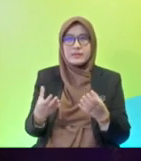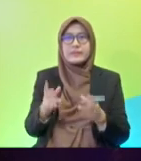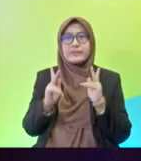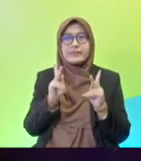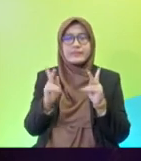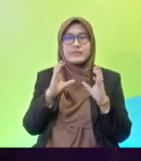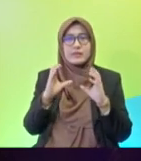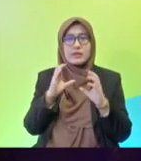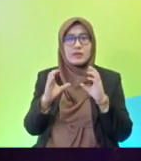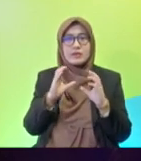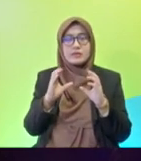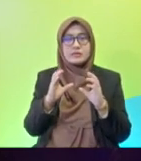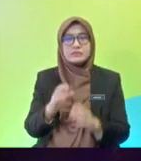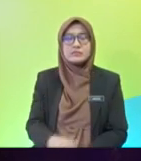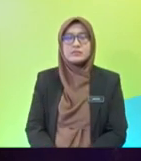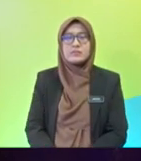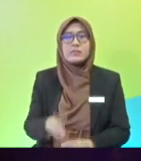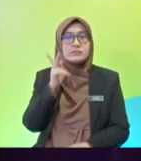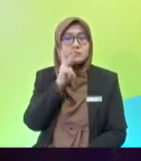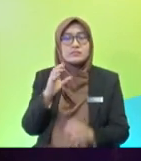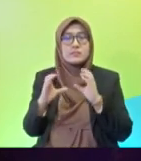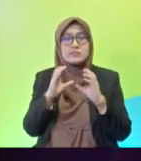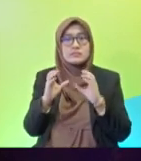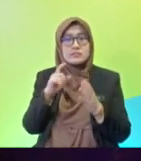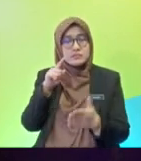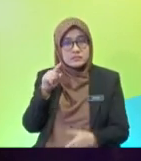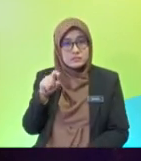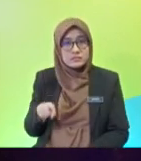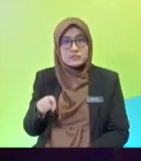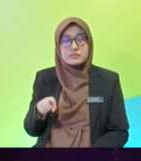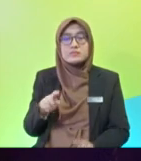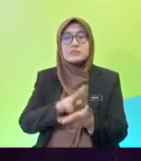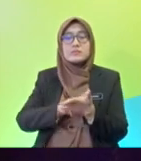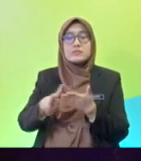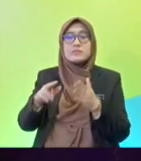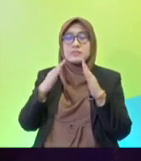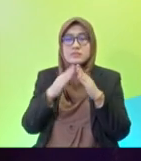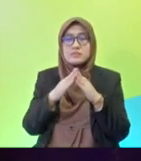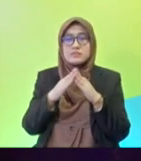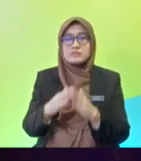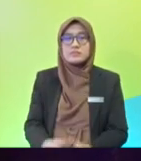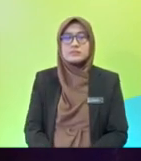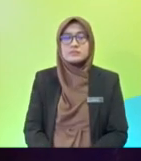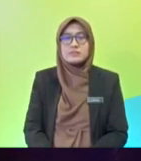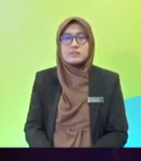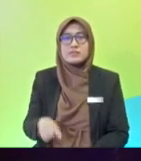sebelum kakak keluar tadi kemas rumah kita ya bawa sepak bola